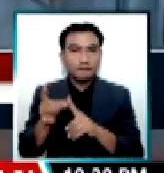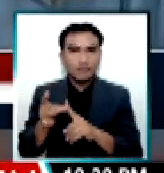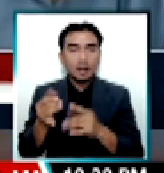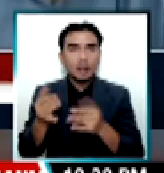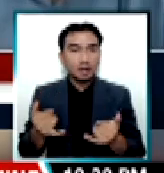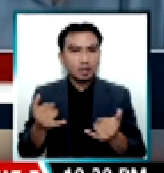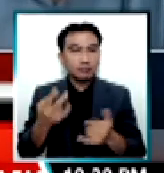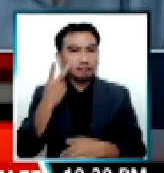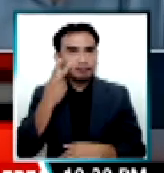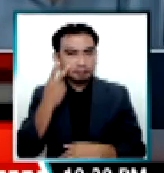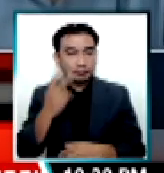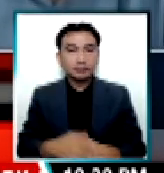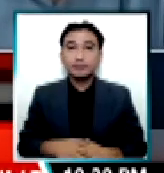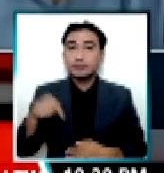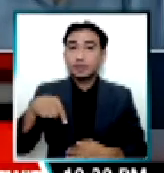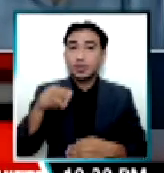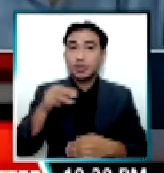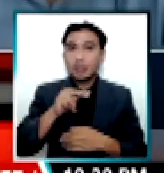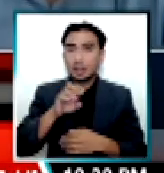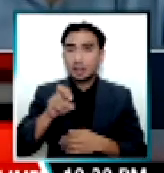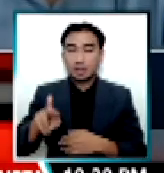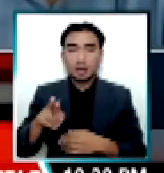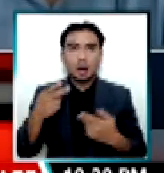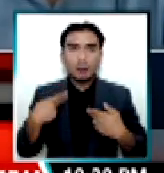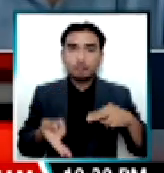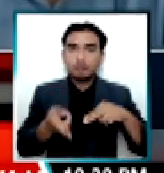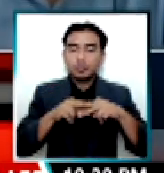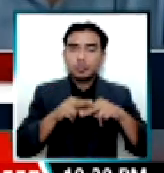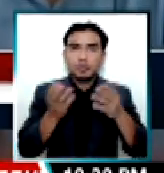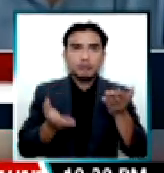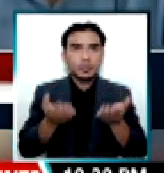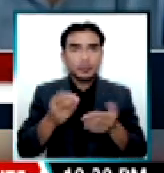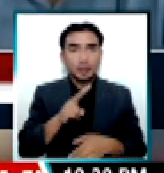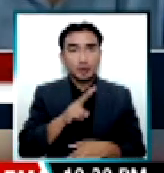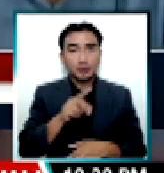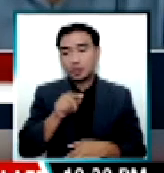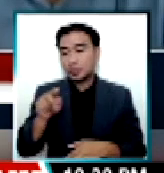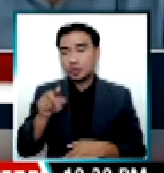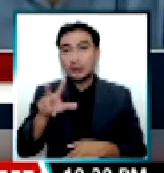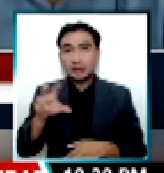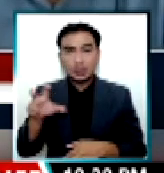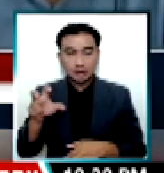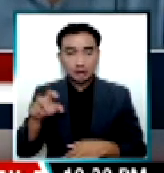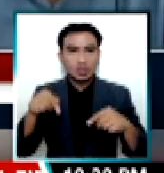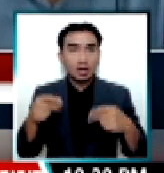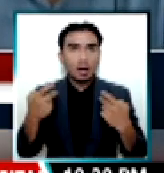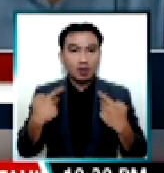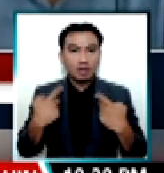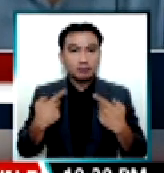NCR, posibleng tumaas pa yan to mga 200 to 300 in fact, ang projection namin